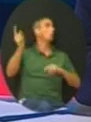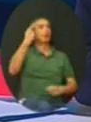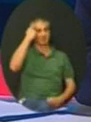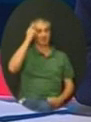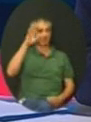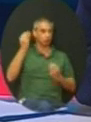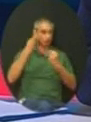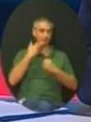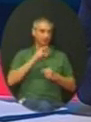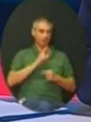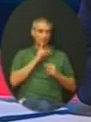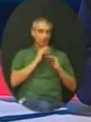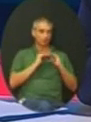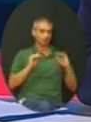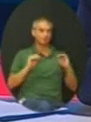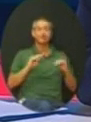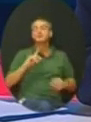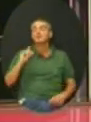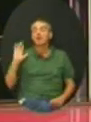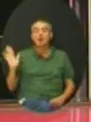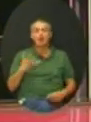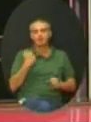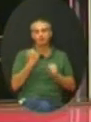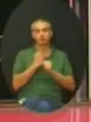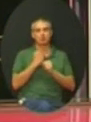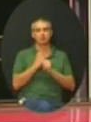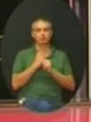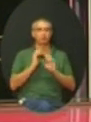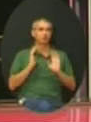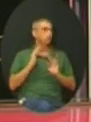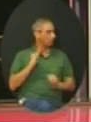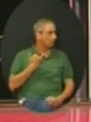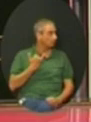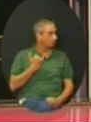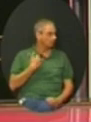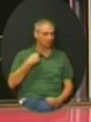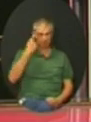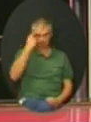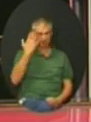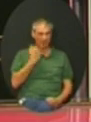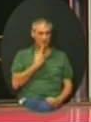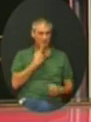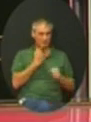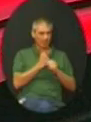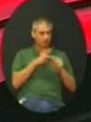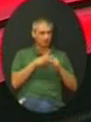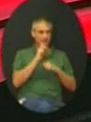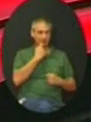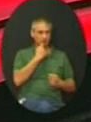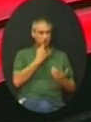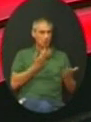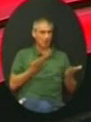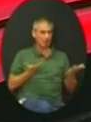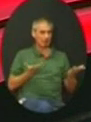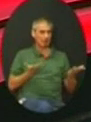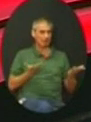שיש שם אירוע ורק בישראל אסור היה לדבר על זה? על כל המהלכים שנקטו. כן? אני חושב שכשצריכים... אתה חושב שהיה טעם בעניין הזה? כי,